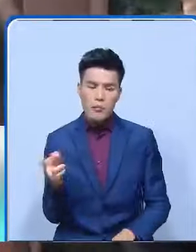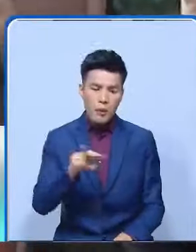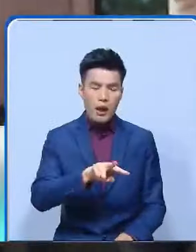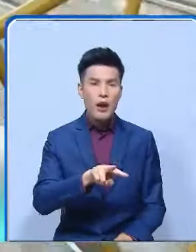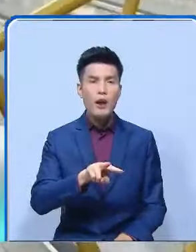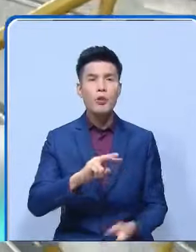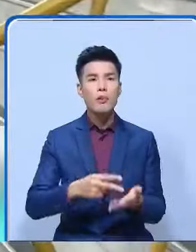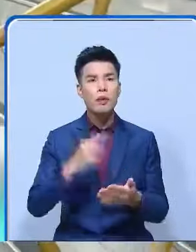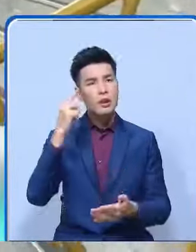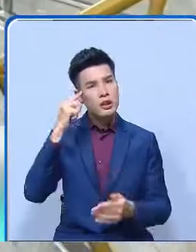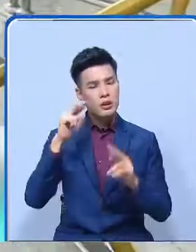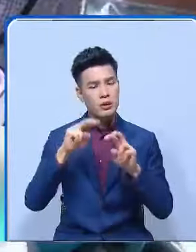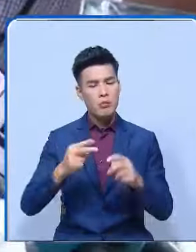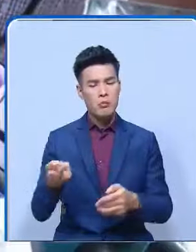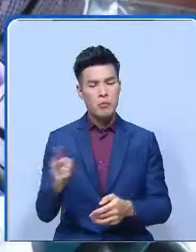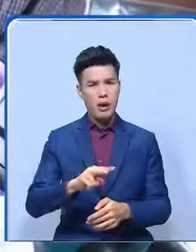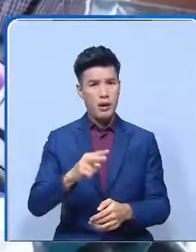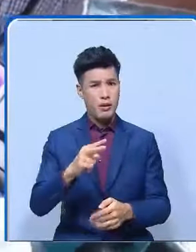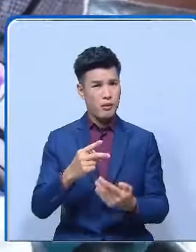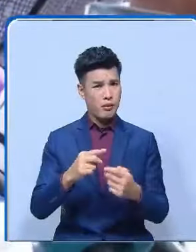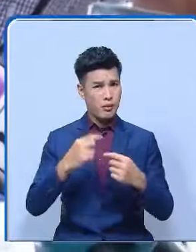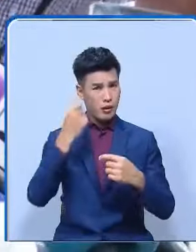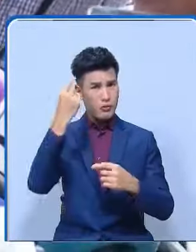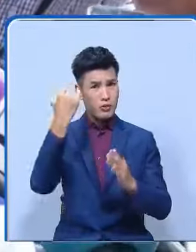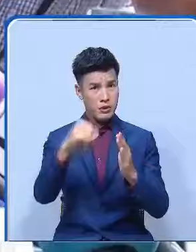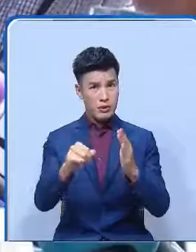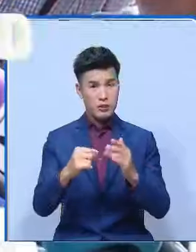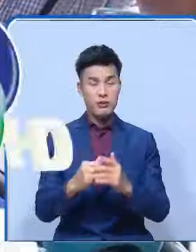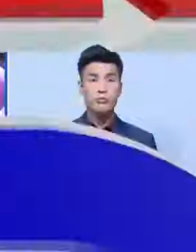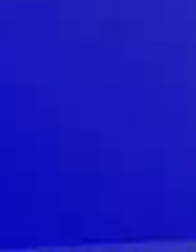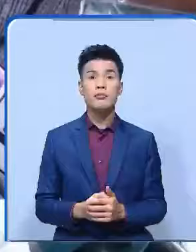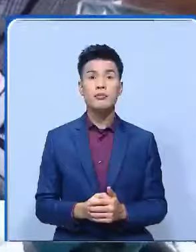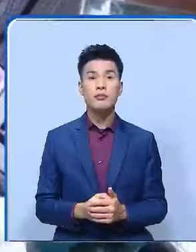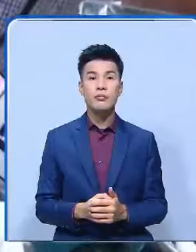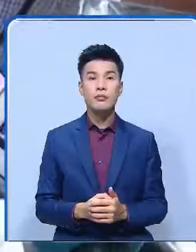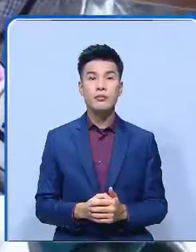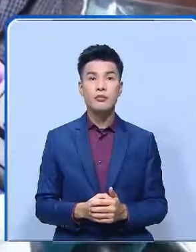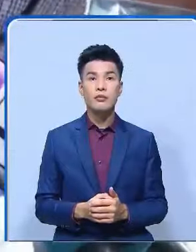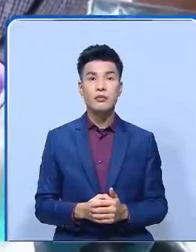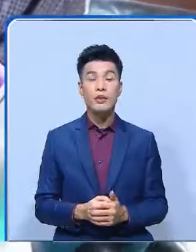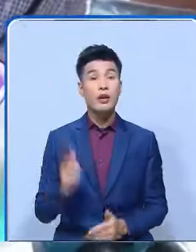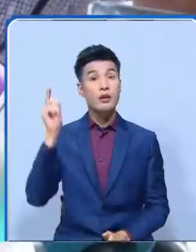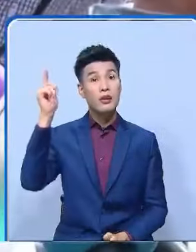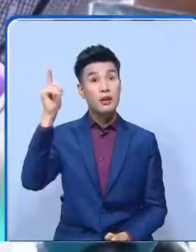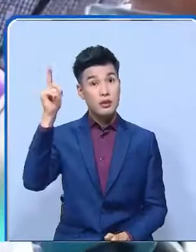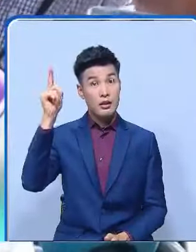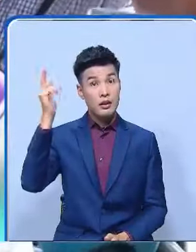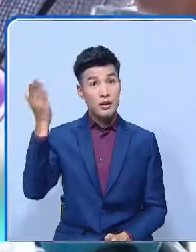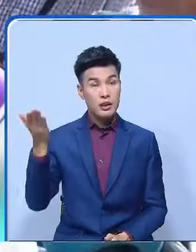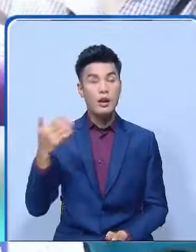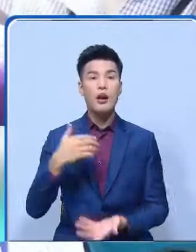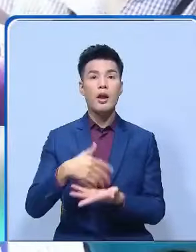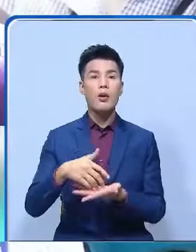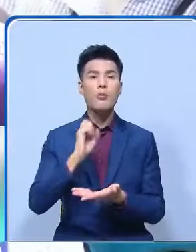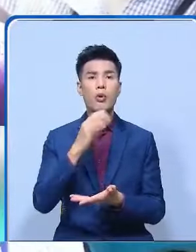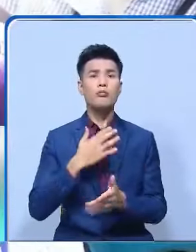ดการตีความที่สุ่มเสี่ยงทำให้เกิดความเข้าใจผิดกันได้นะครับ คือท่านทักษิณชินวัตรเนี่ยท่านก็ให้การปฏิเส